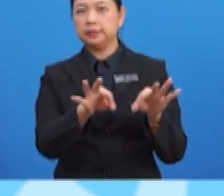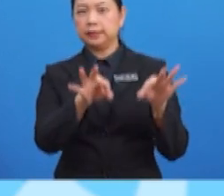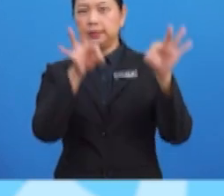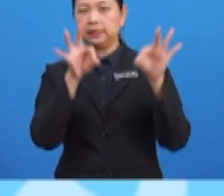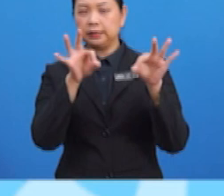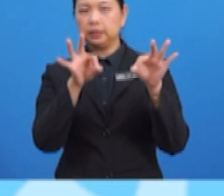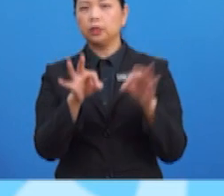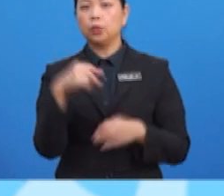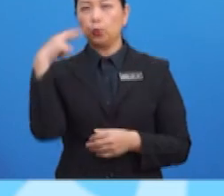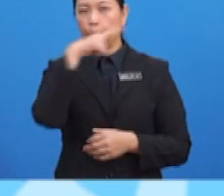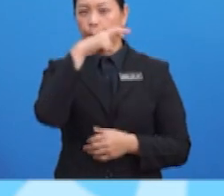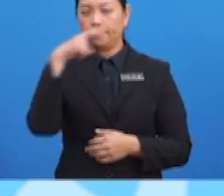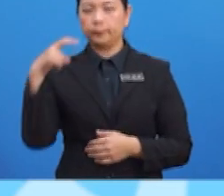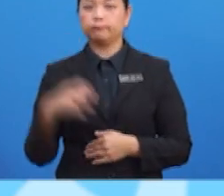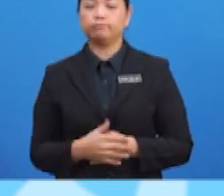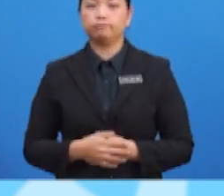dan virus.